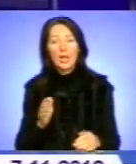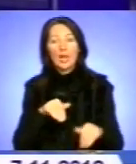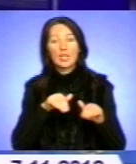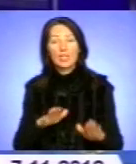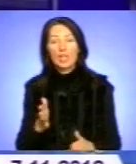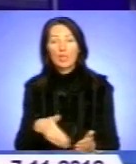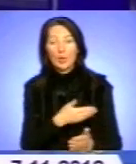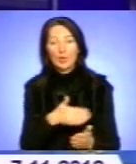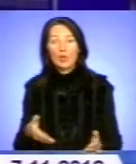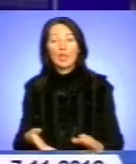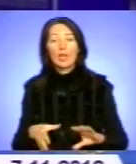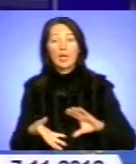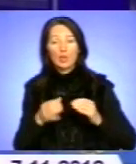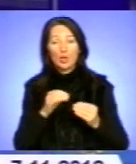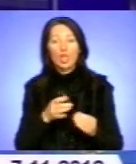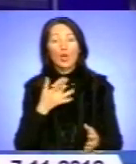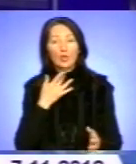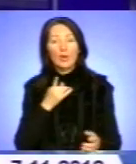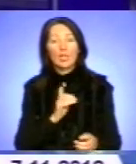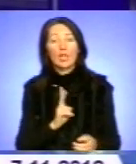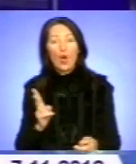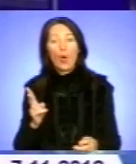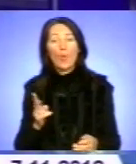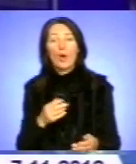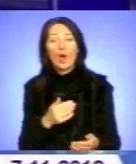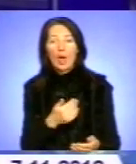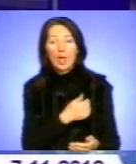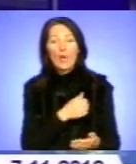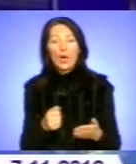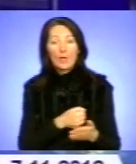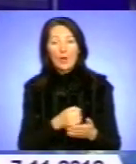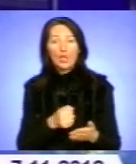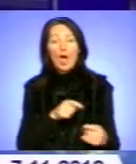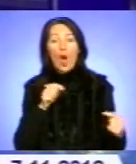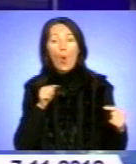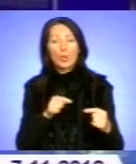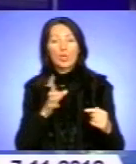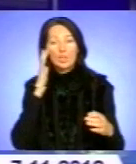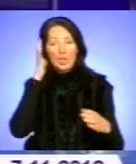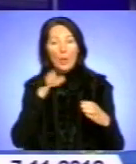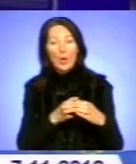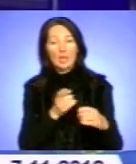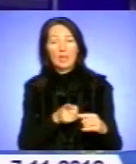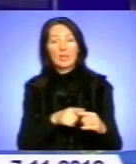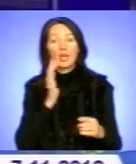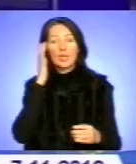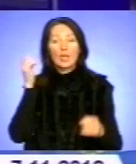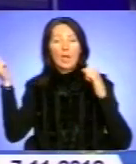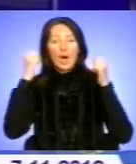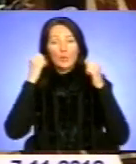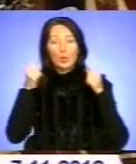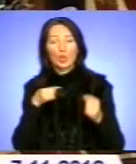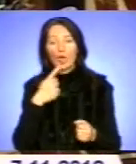скасувати результати голосування, на якому наполягають опозиційні партії. Це ідея абсурдна, певен Азаров.